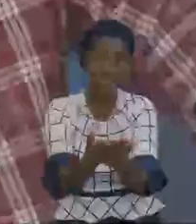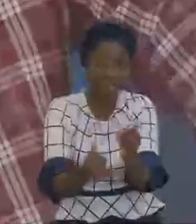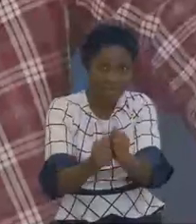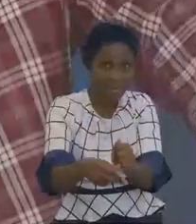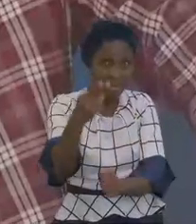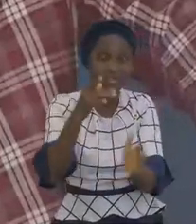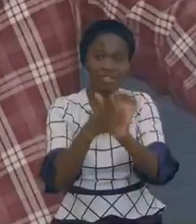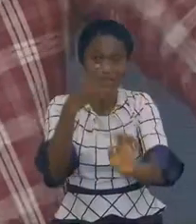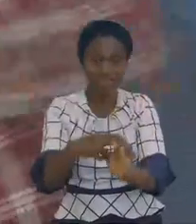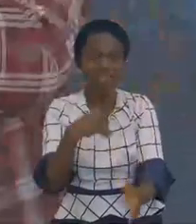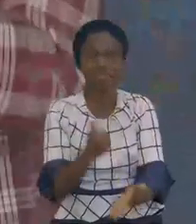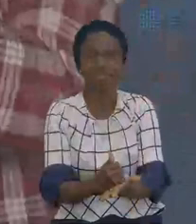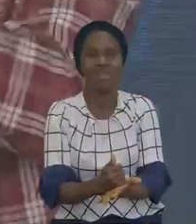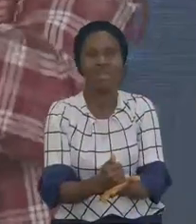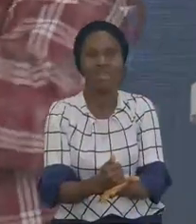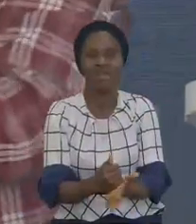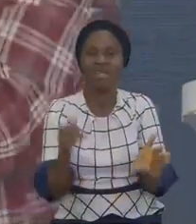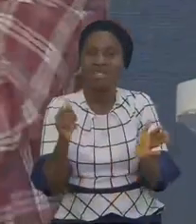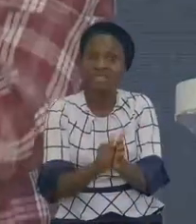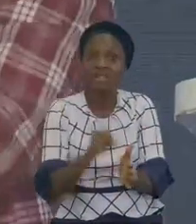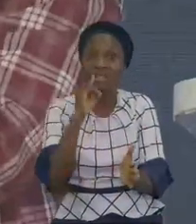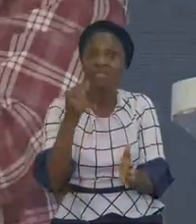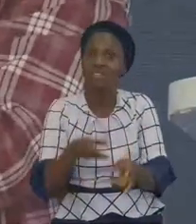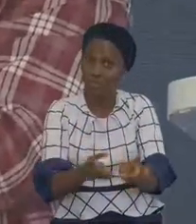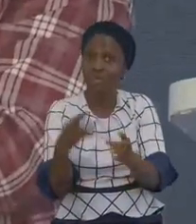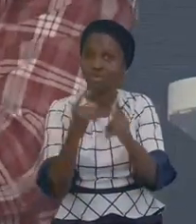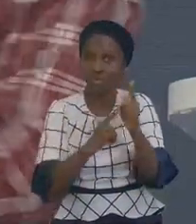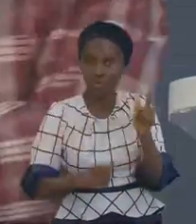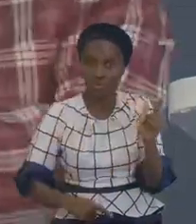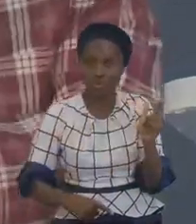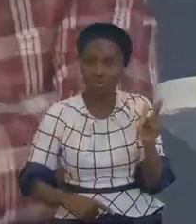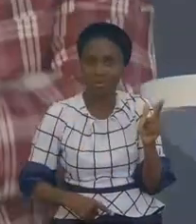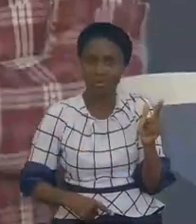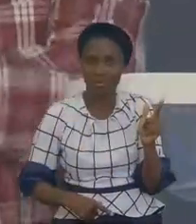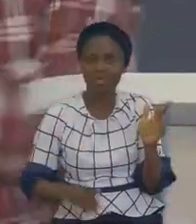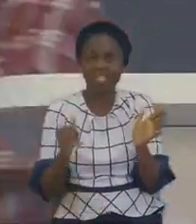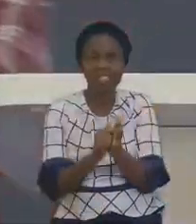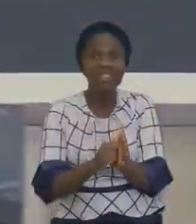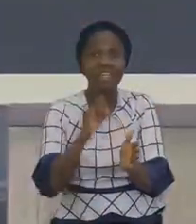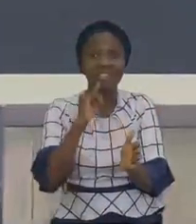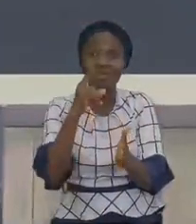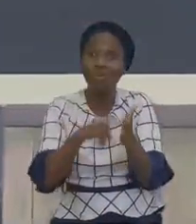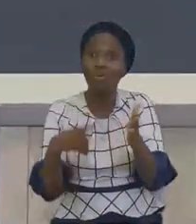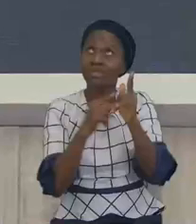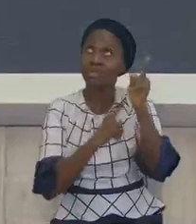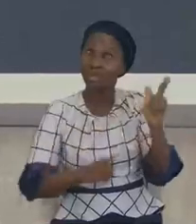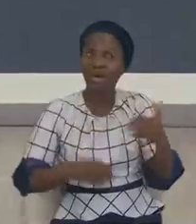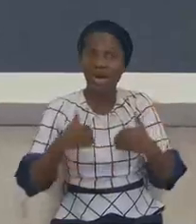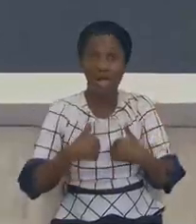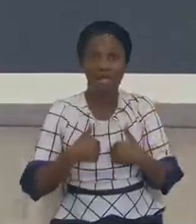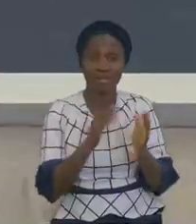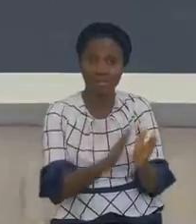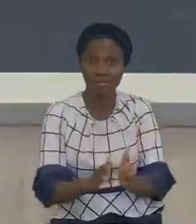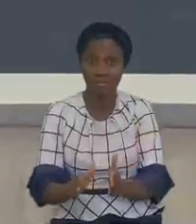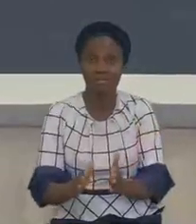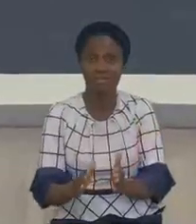Ça, c'est la voie du Seigneur. C'est ce que le Seigneur a établi. Une décision pour le